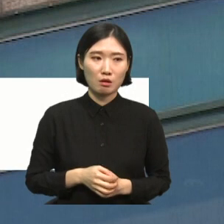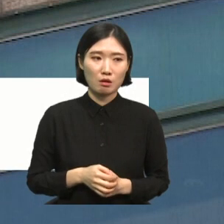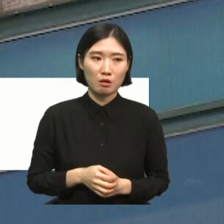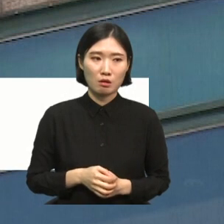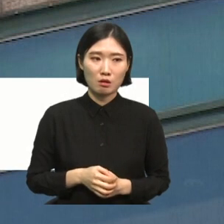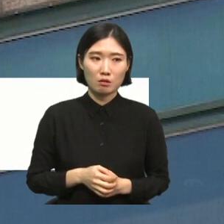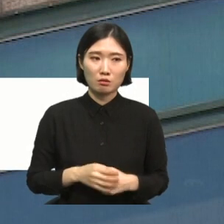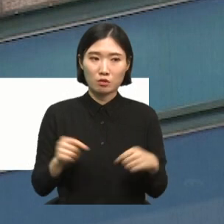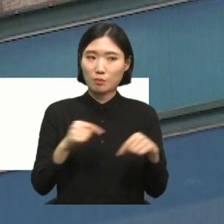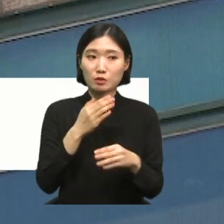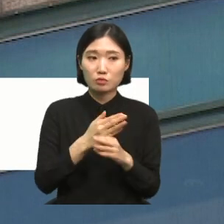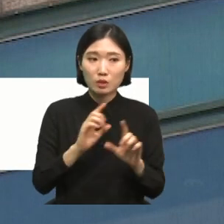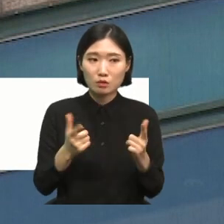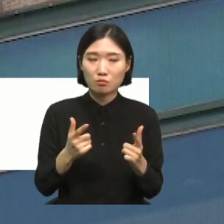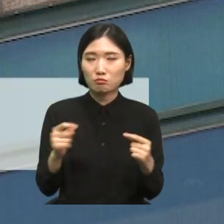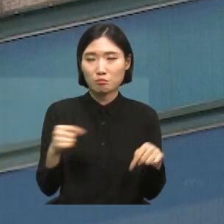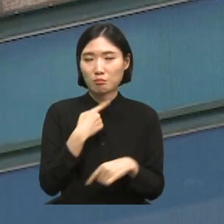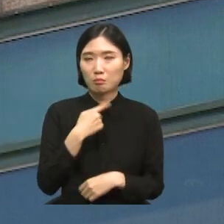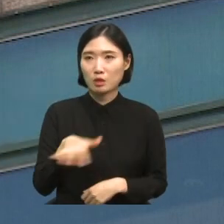아니에요.